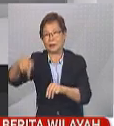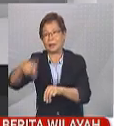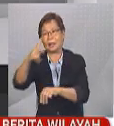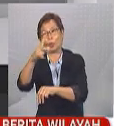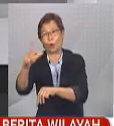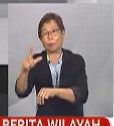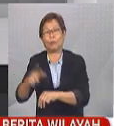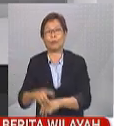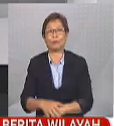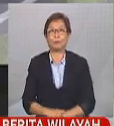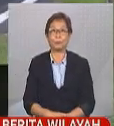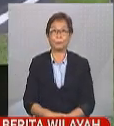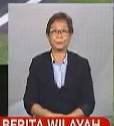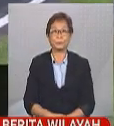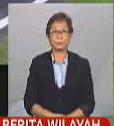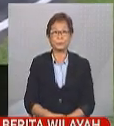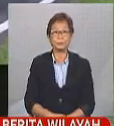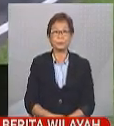Lumpur